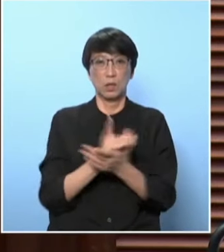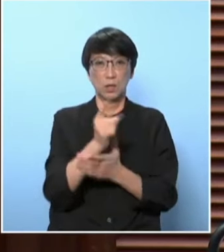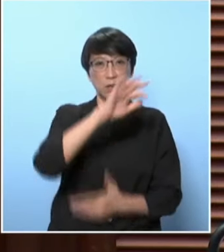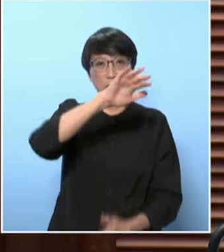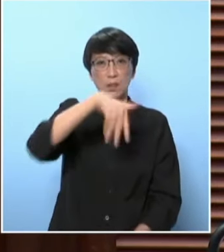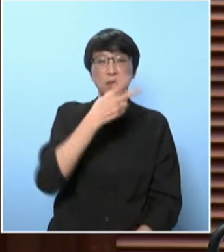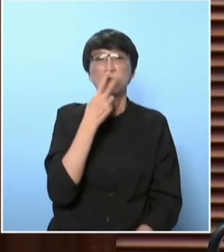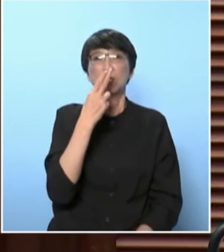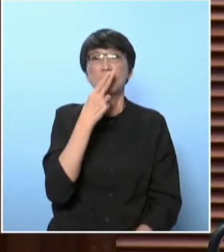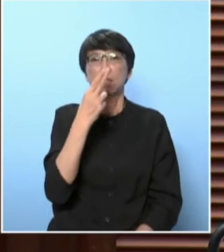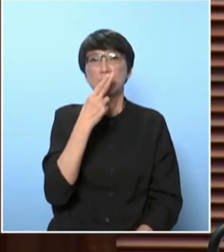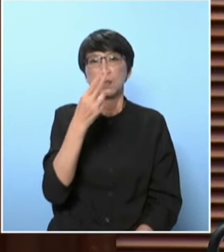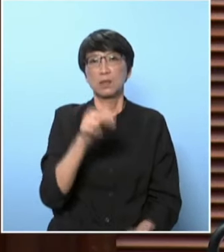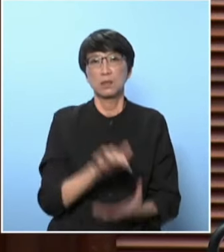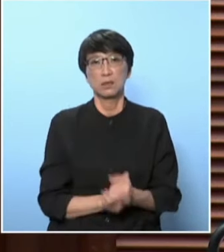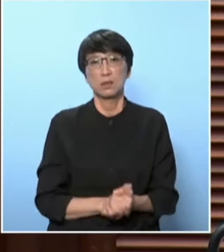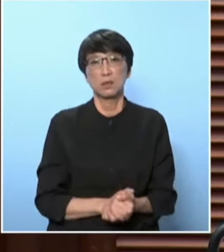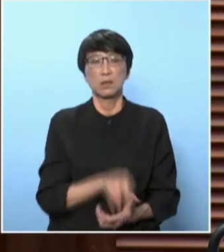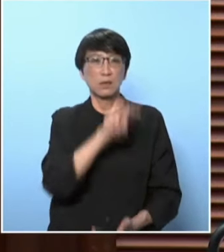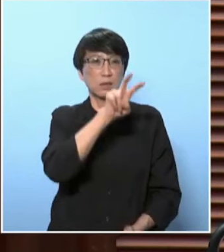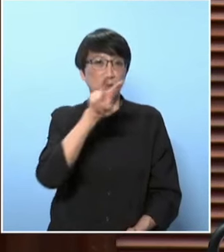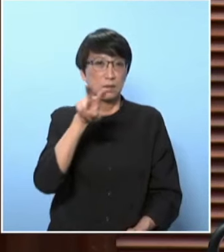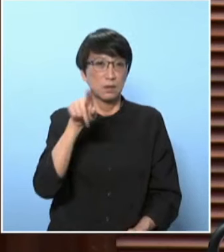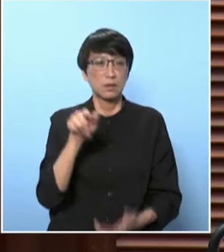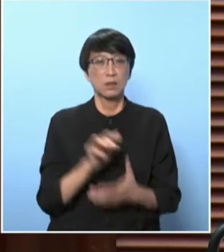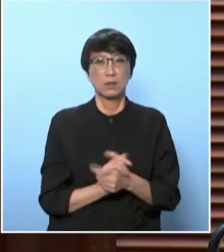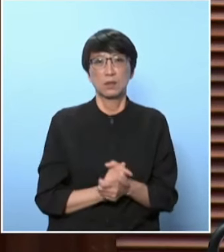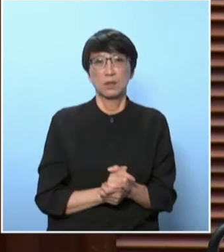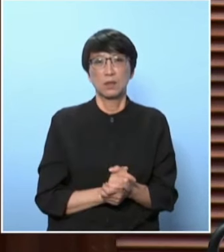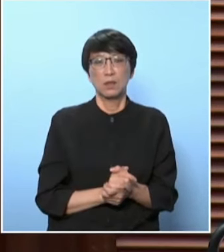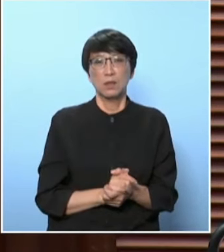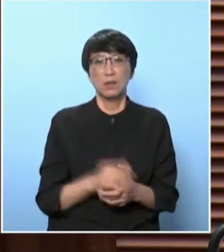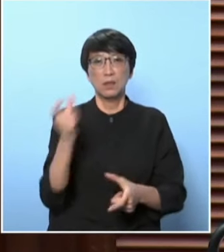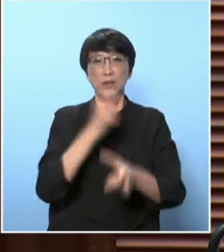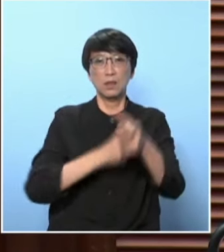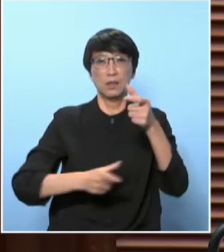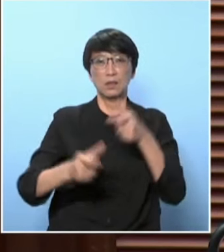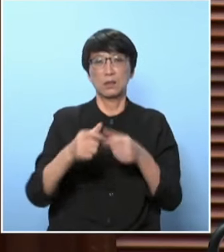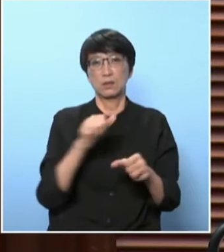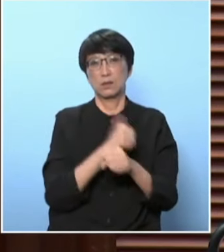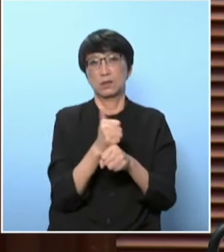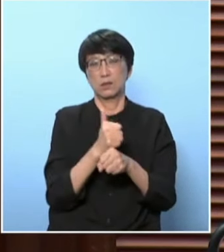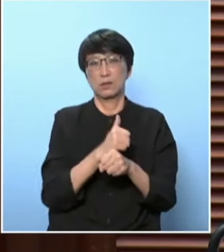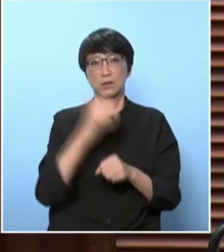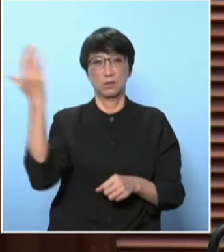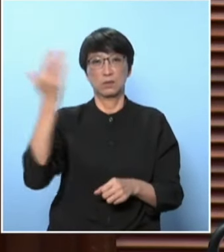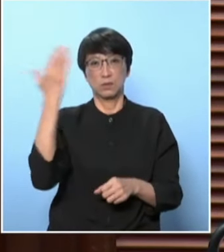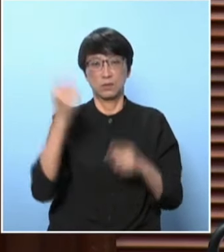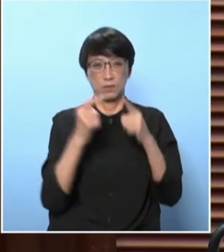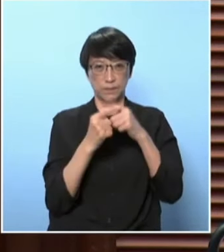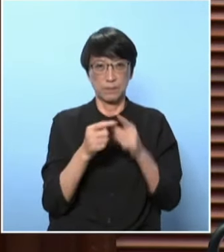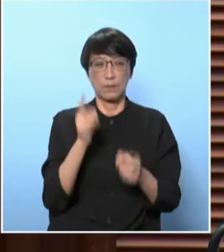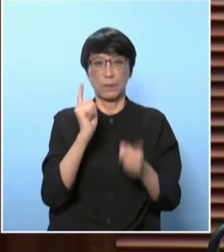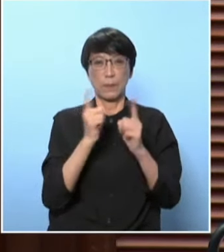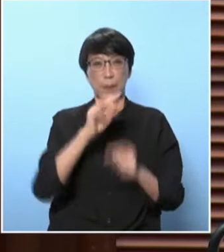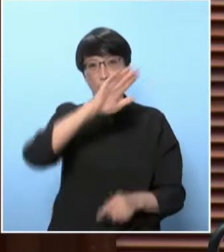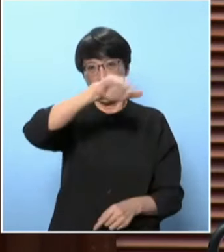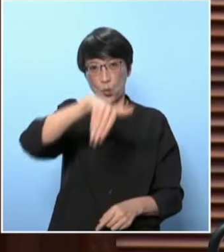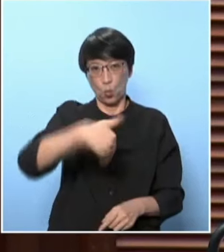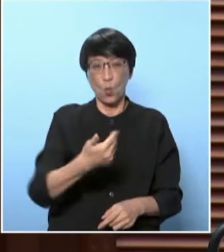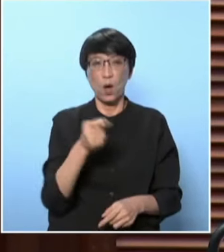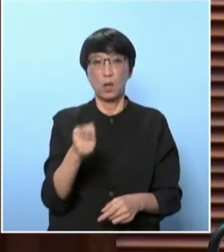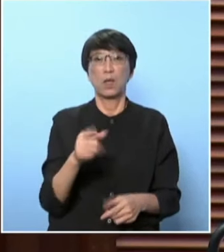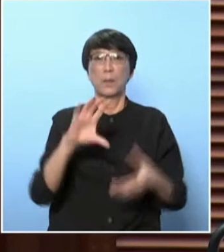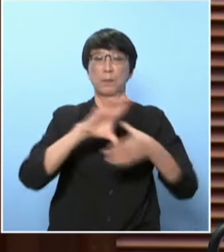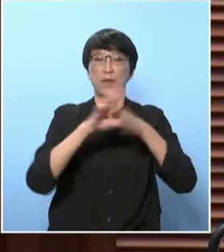煙嘅，佢哋嚟到係睇我哋嘅營商嘅機會啦，可能係商務嘅旅客啦，亦都有好多係嚟睇我哋嘅